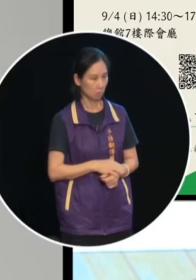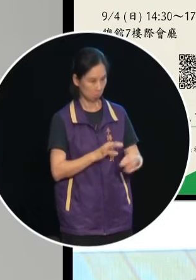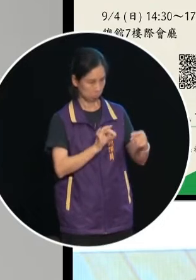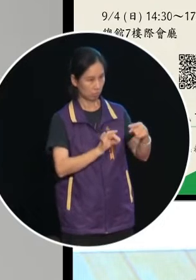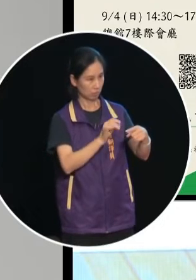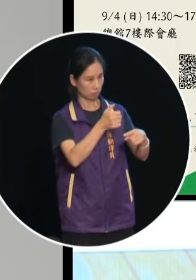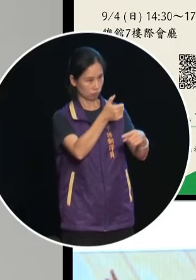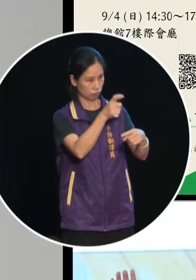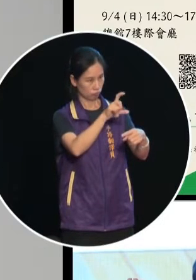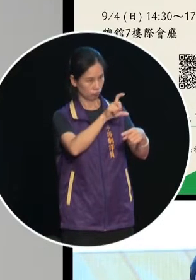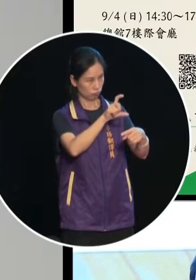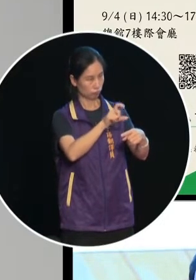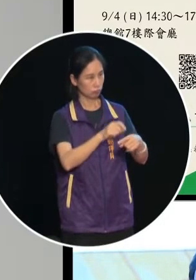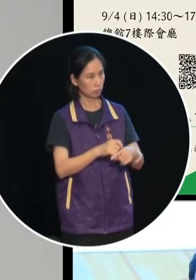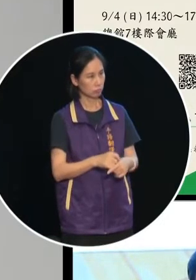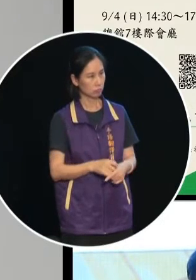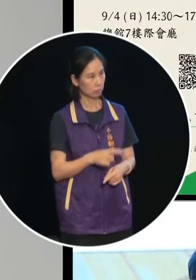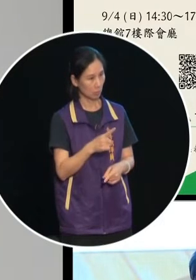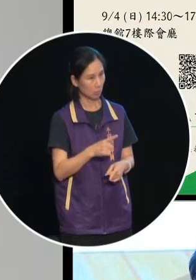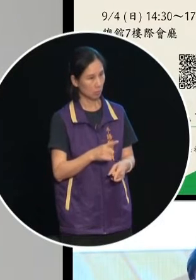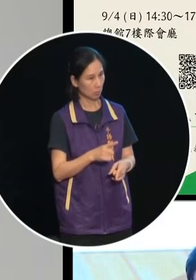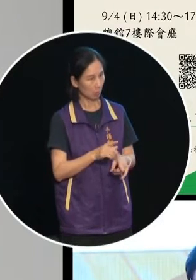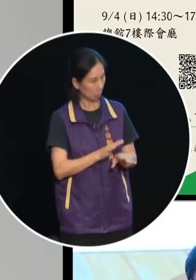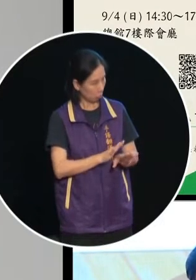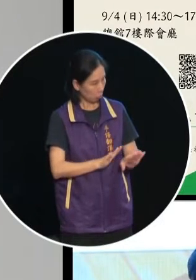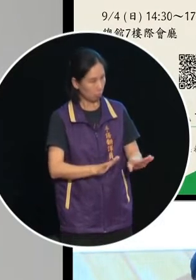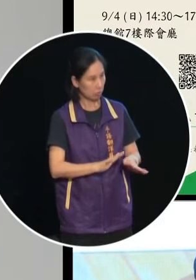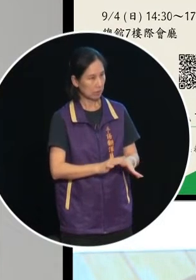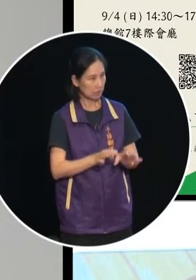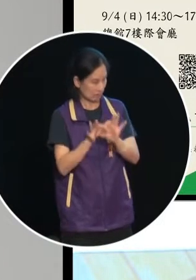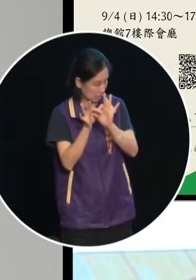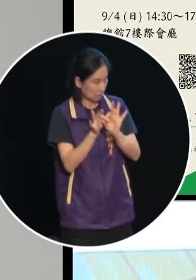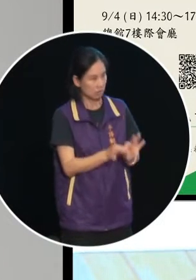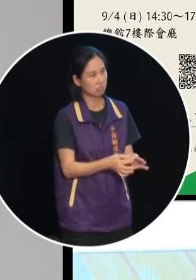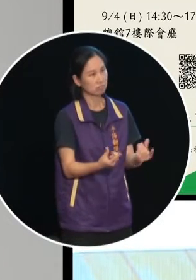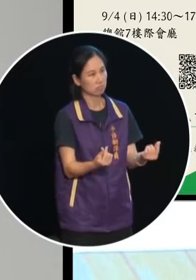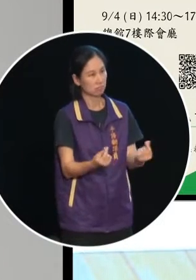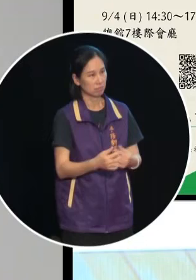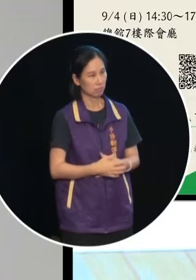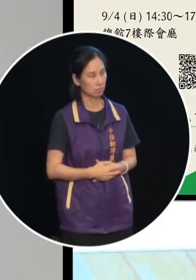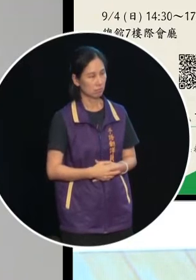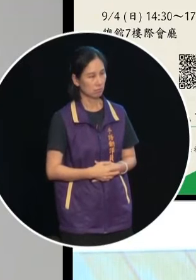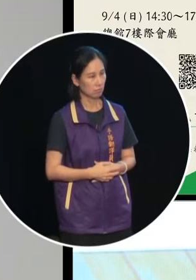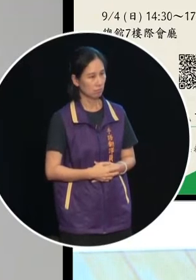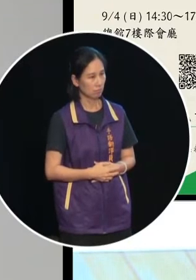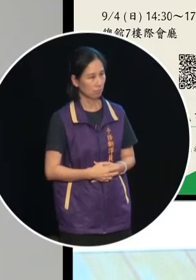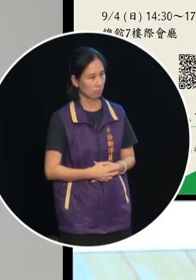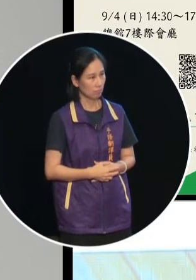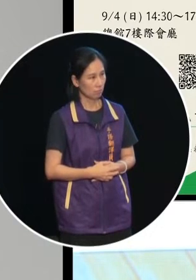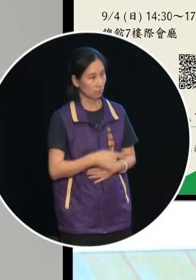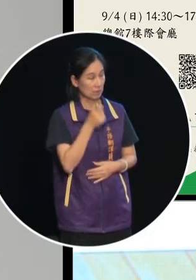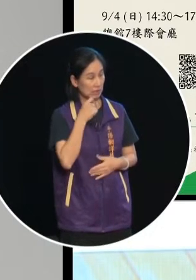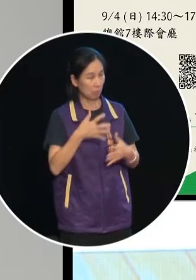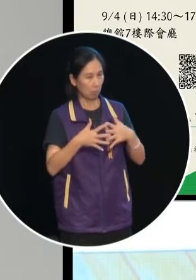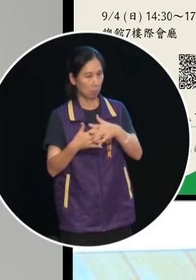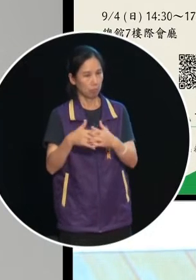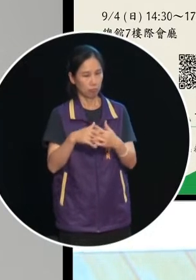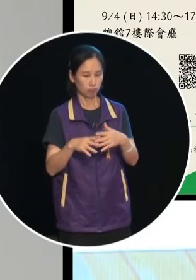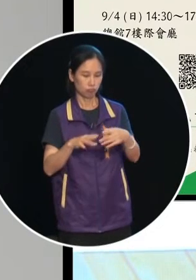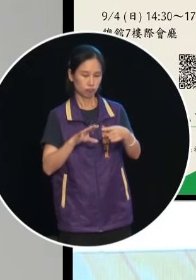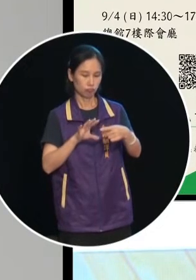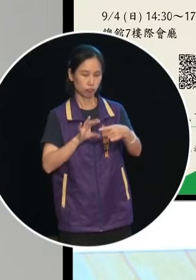60%，这个还非常稳定，台湾人一直都很喜欢日本。那么喜欢美国的